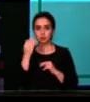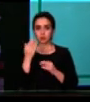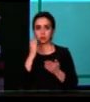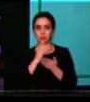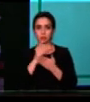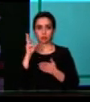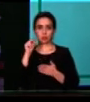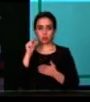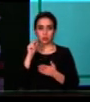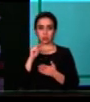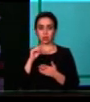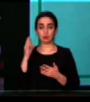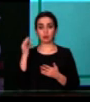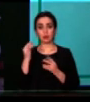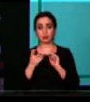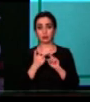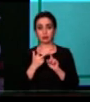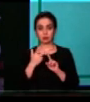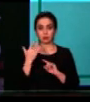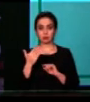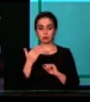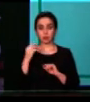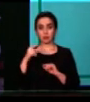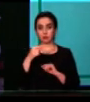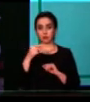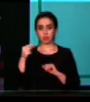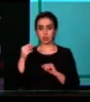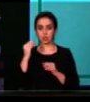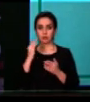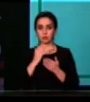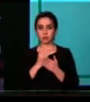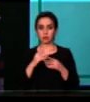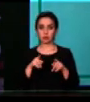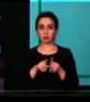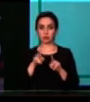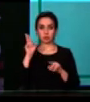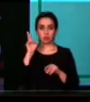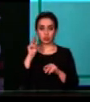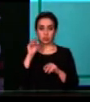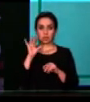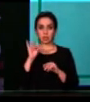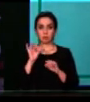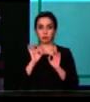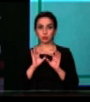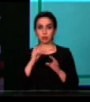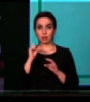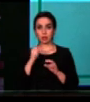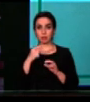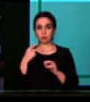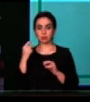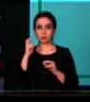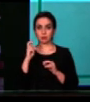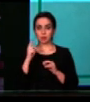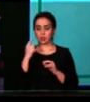данных чисел. На третьем шаге мы вычисляем произведение данных чисел, причем А минус 1 и